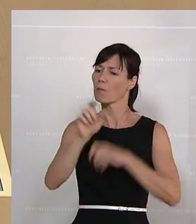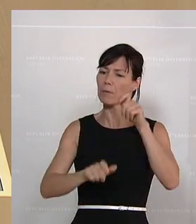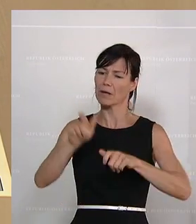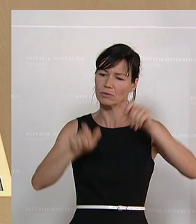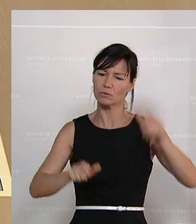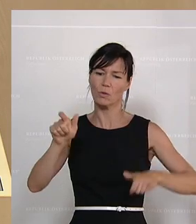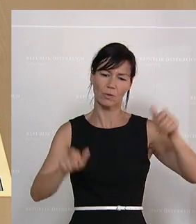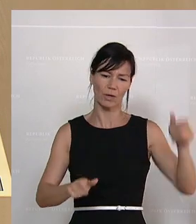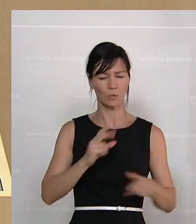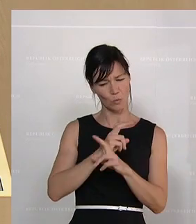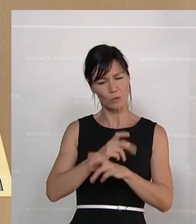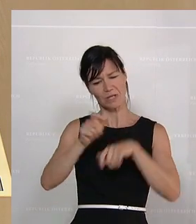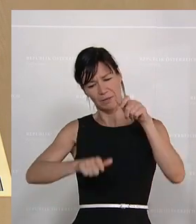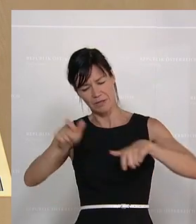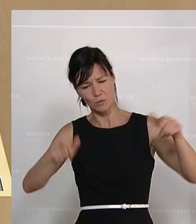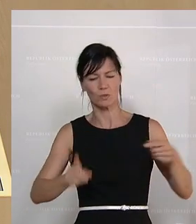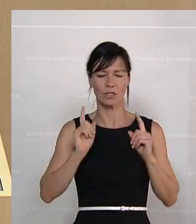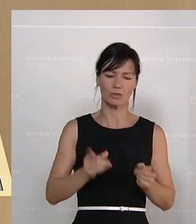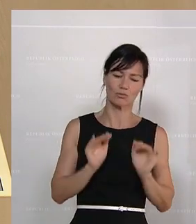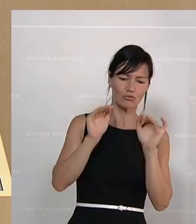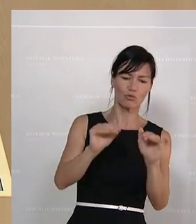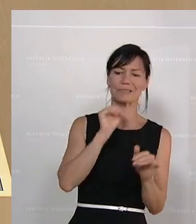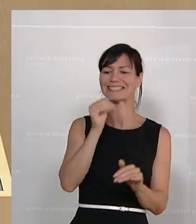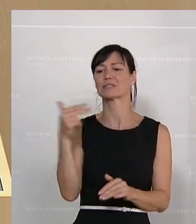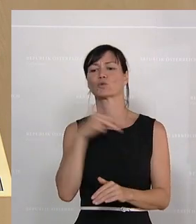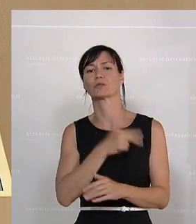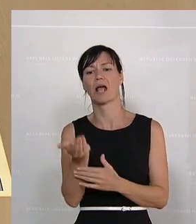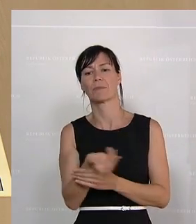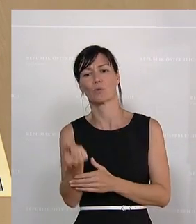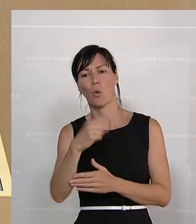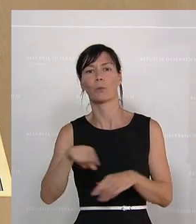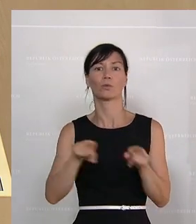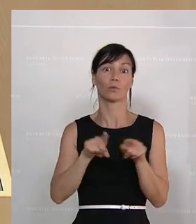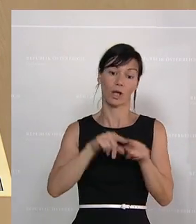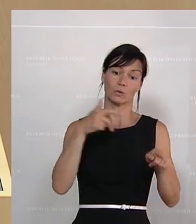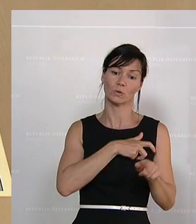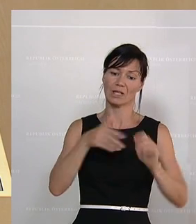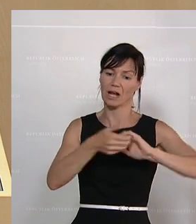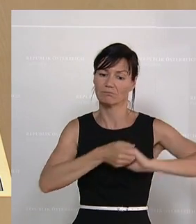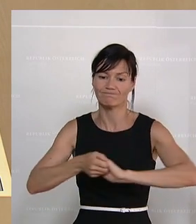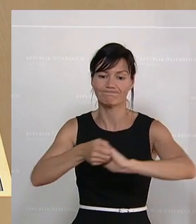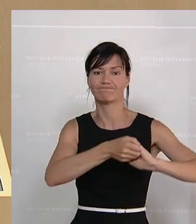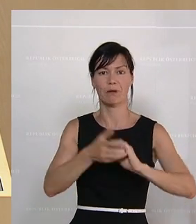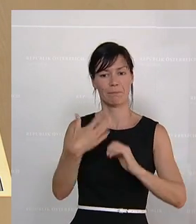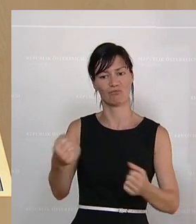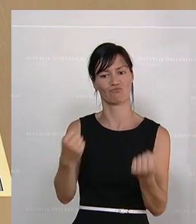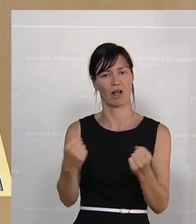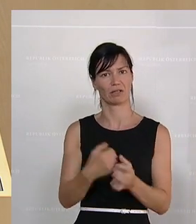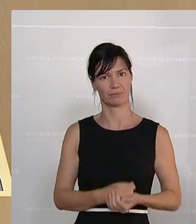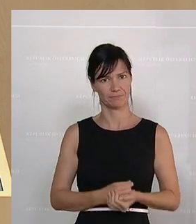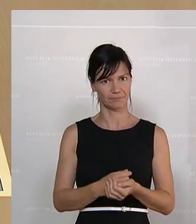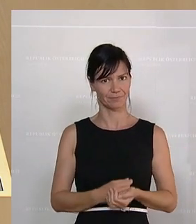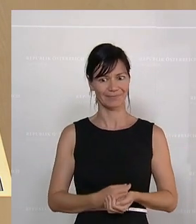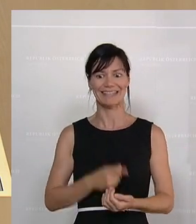und den sozialen zusammenhalt zu sichern es gibt es geht darum uns geht es darum dass die menschen